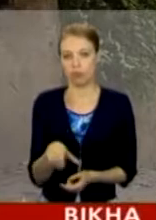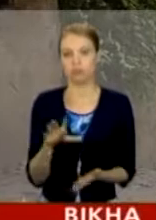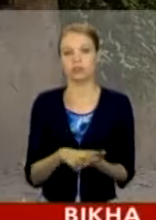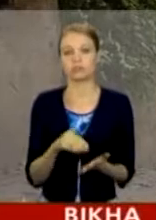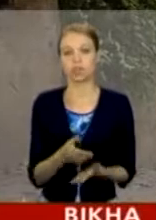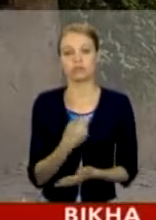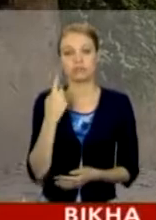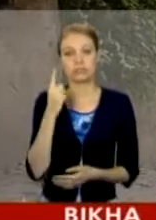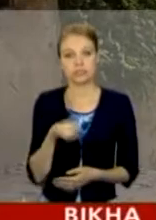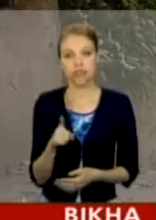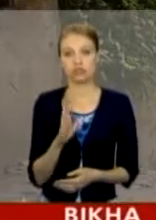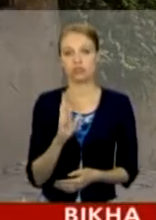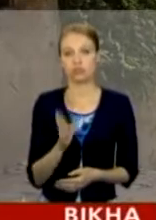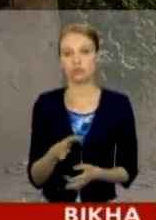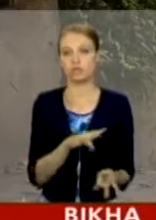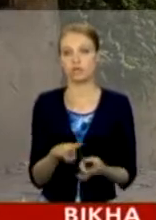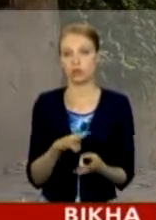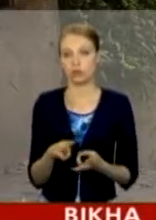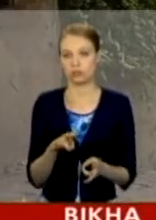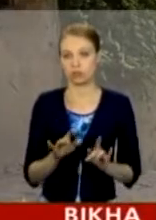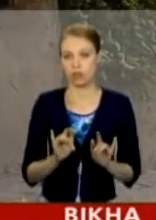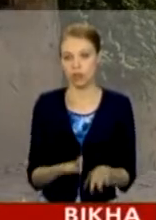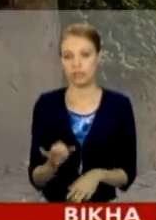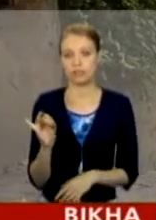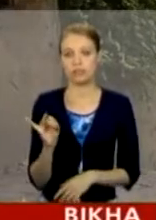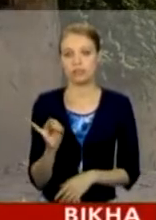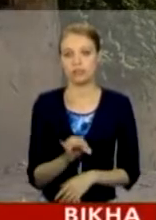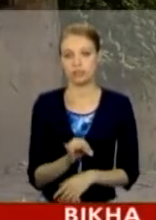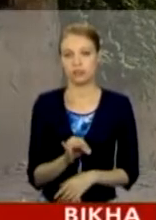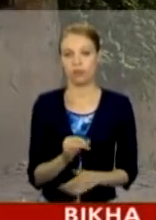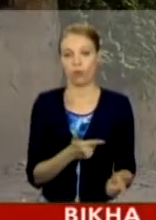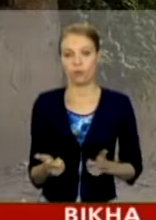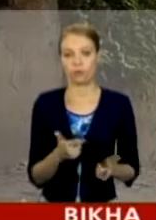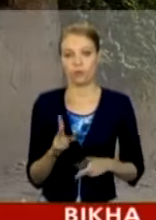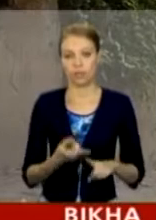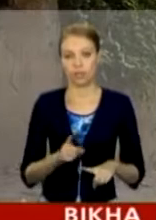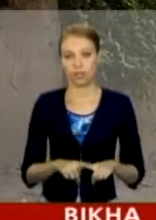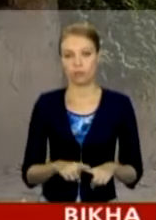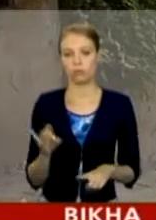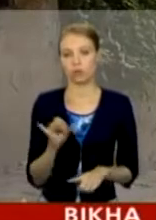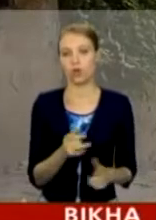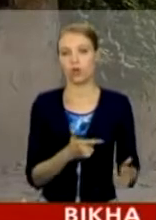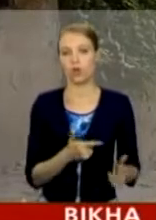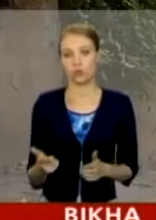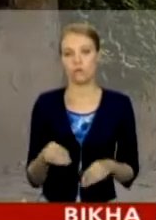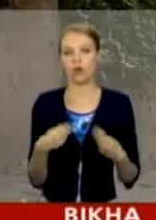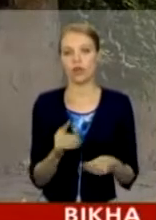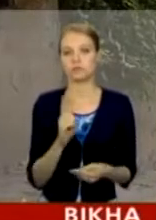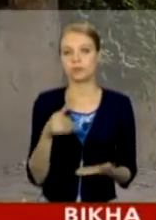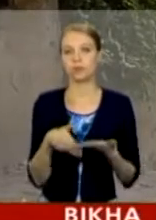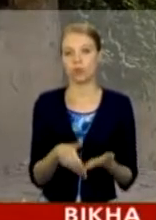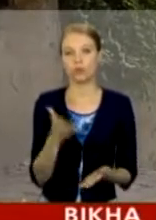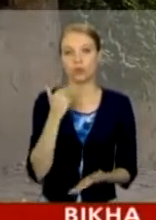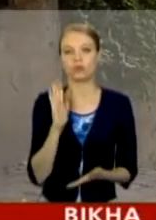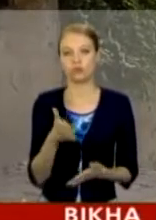значить, ми знали, що будуть терористичні акти, і готувалися до цього, і готувалися оказувати першу допомогу, коли